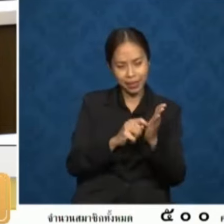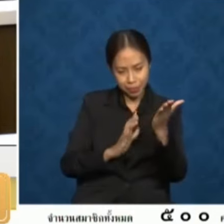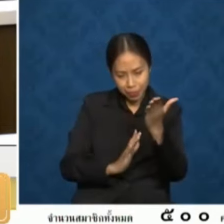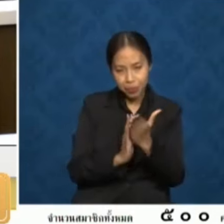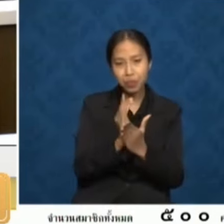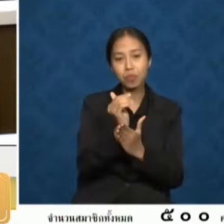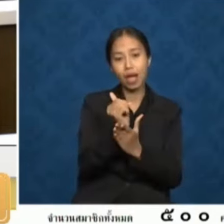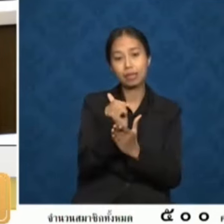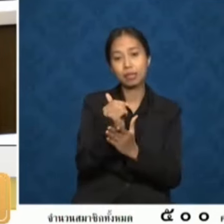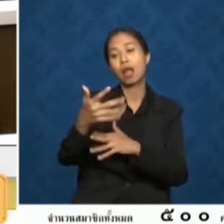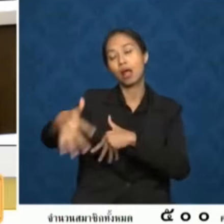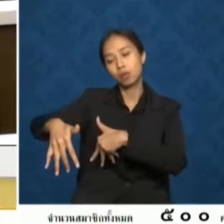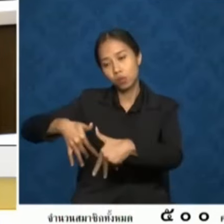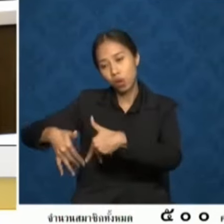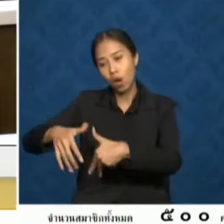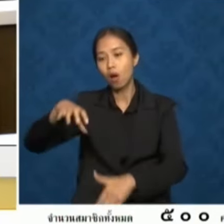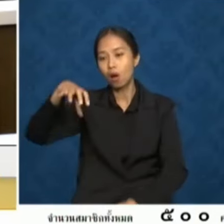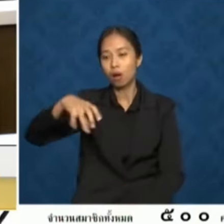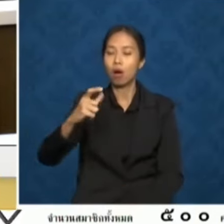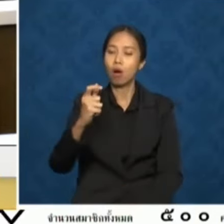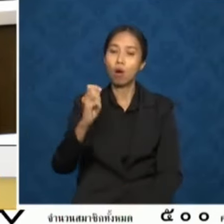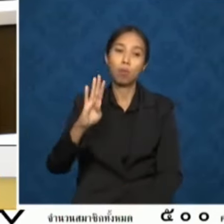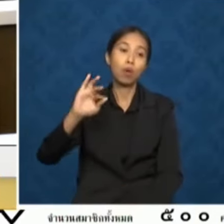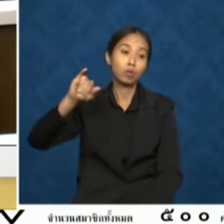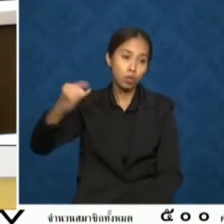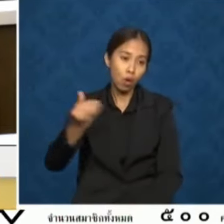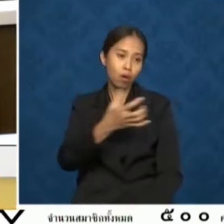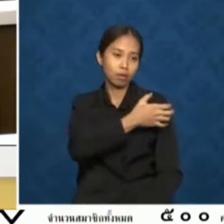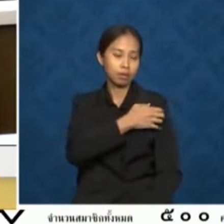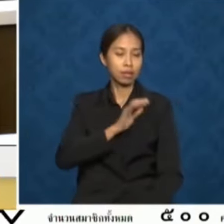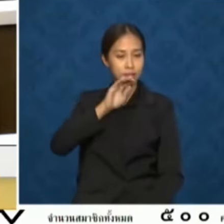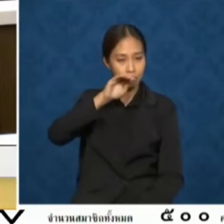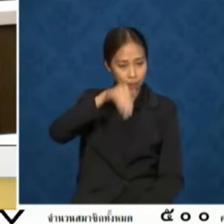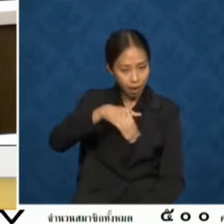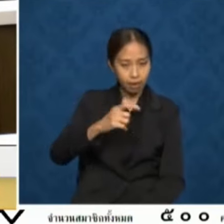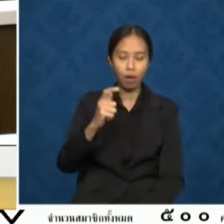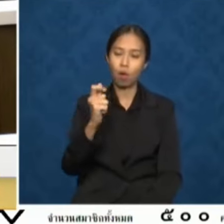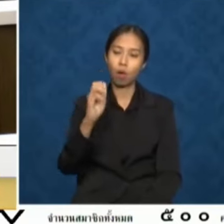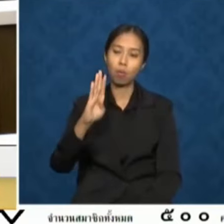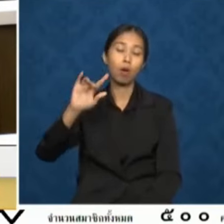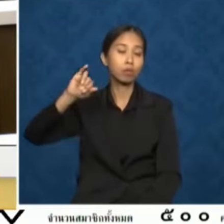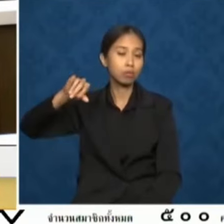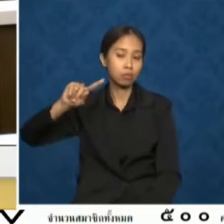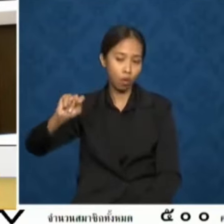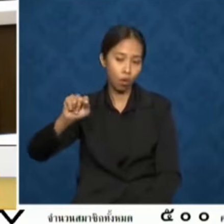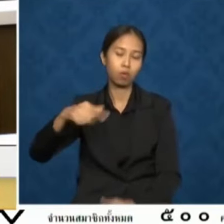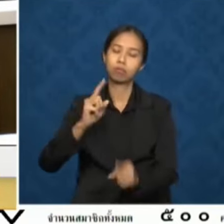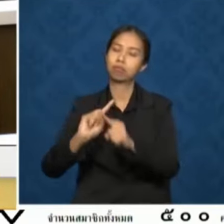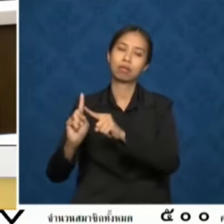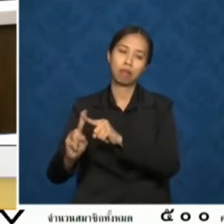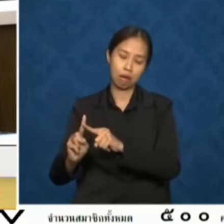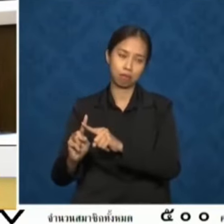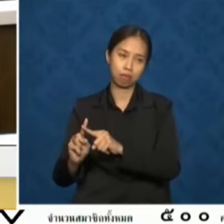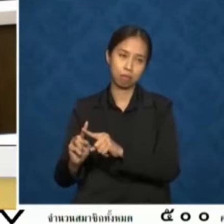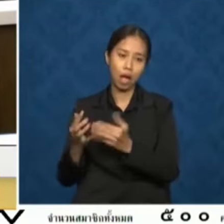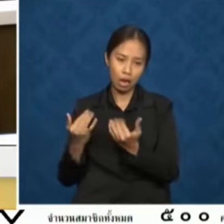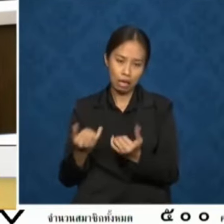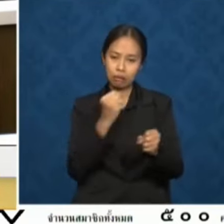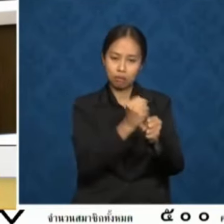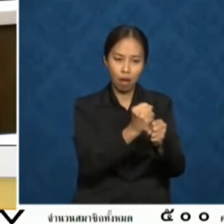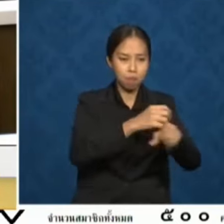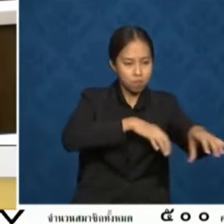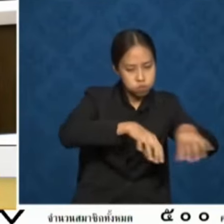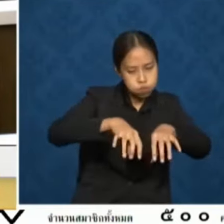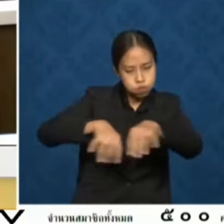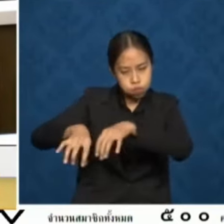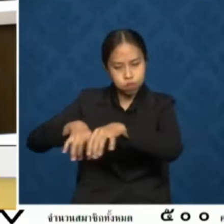นไม่ว่าจะเป็นอบจไม่ว่าจะเป็นเทศบาลไม่ว่าจะเป็นอบตนะครับผู้บริหารก็จะได้หายใจสะดวกในการท